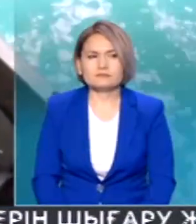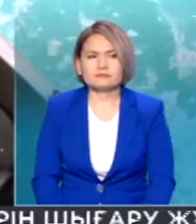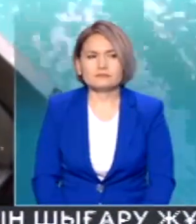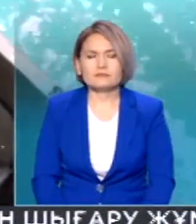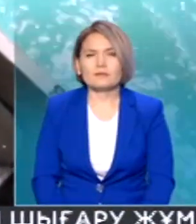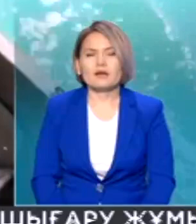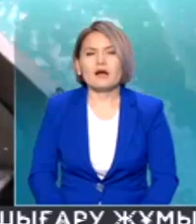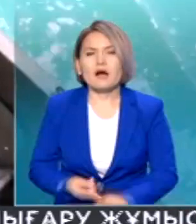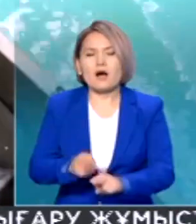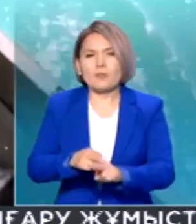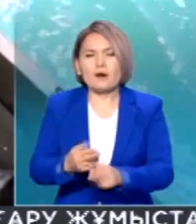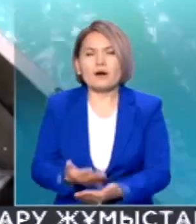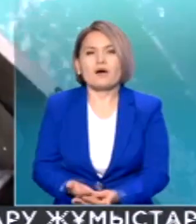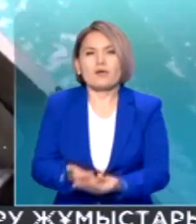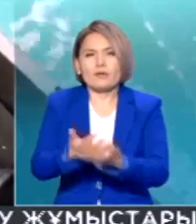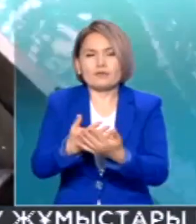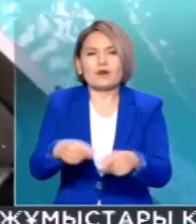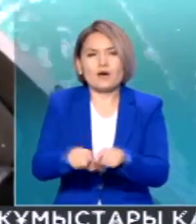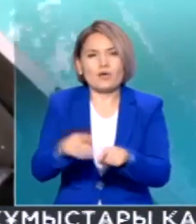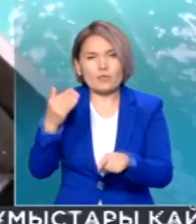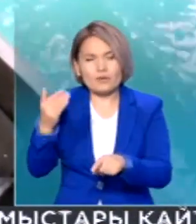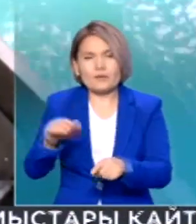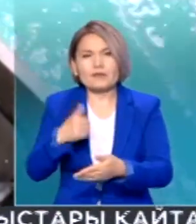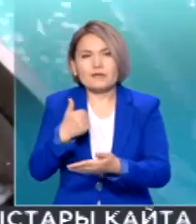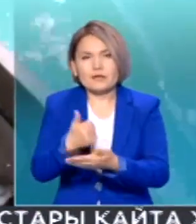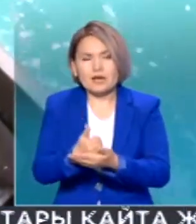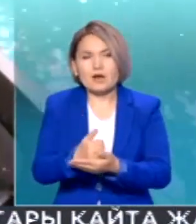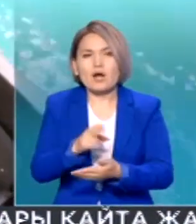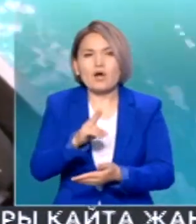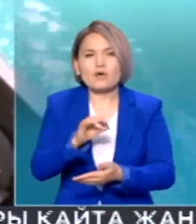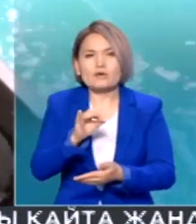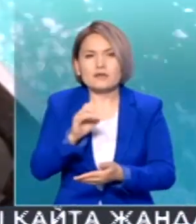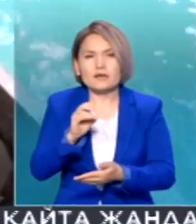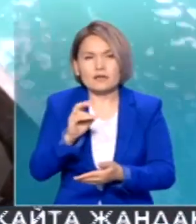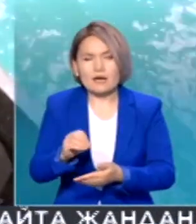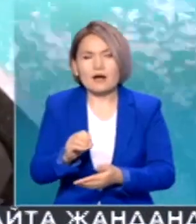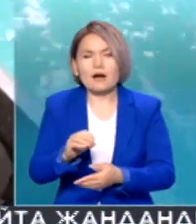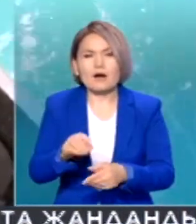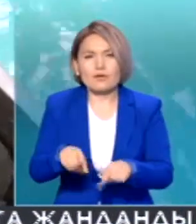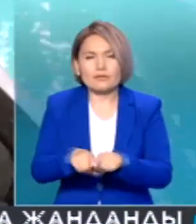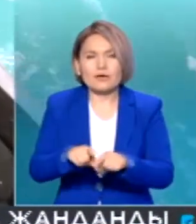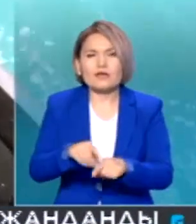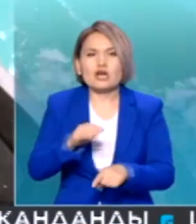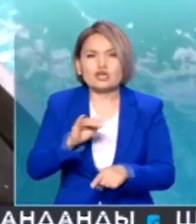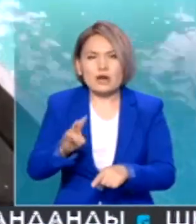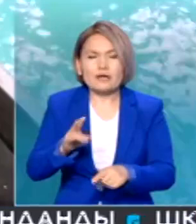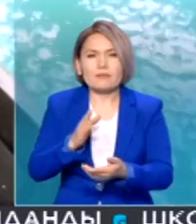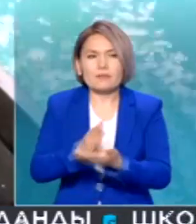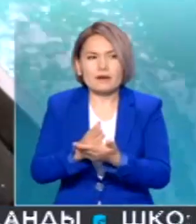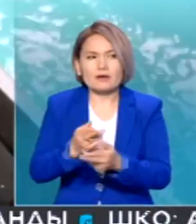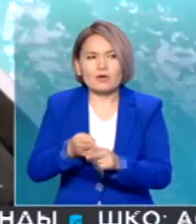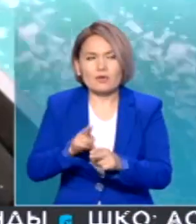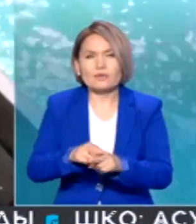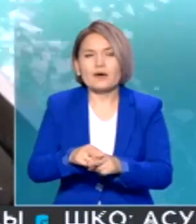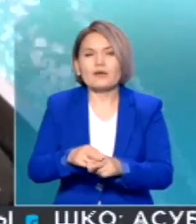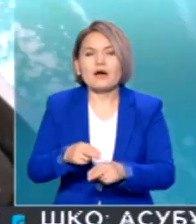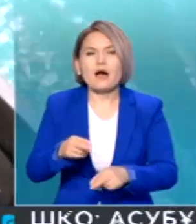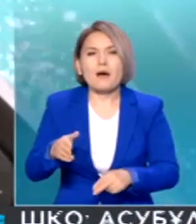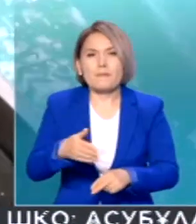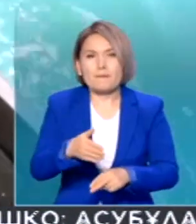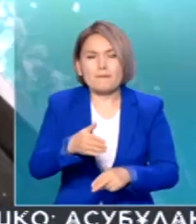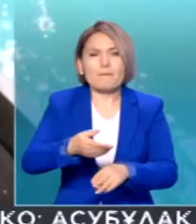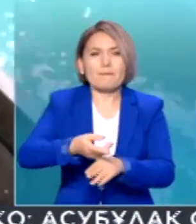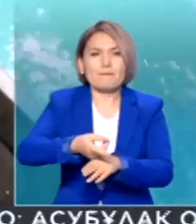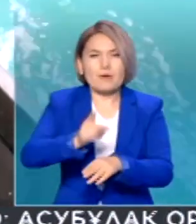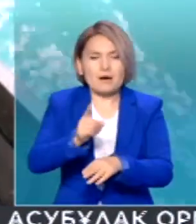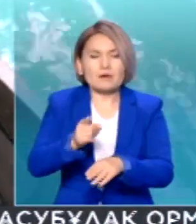Бүгінге ауға түскен балық міне осы. Негізінен көксерке, табан балық арасында жайында бар. Балықшылар оған да